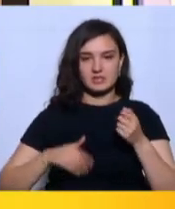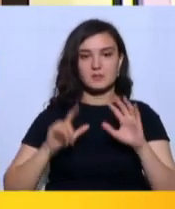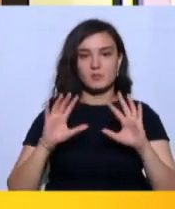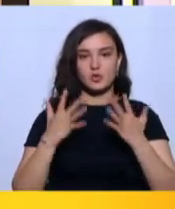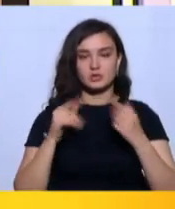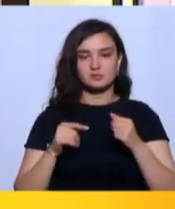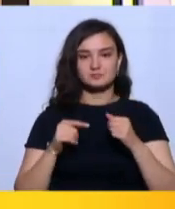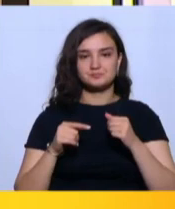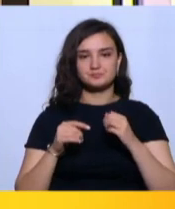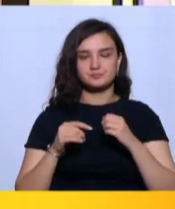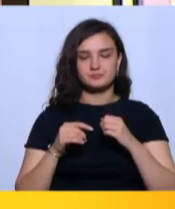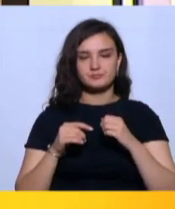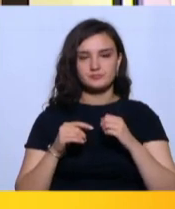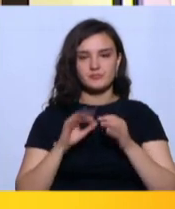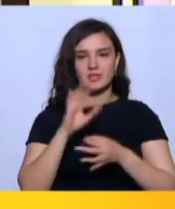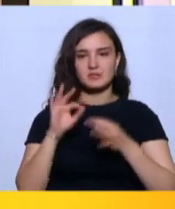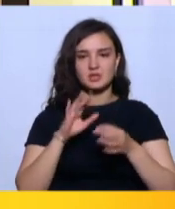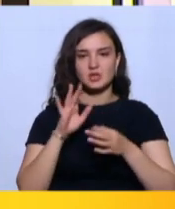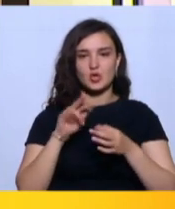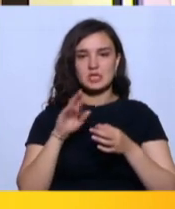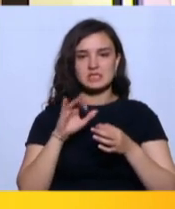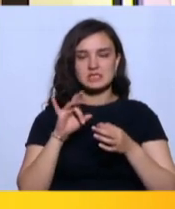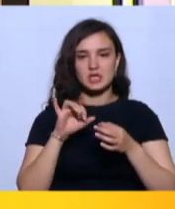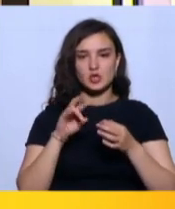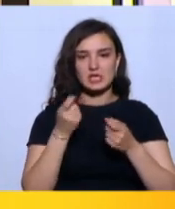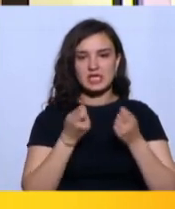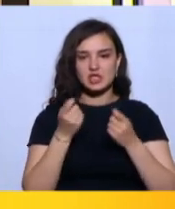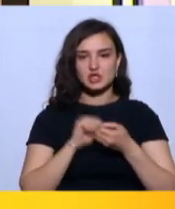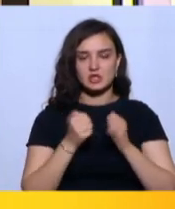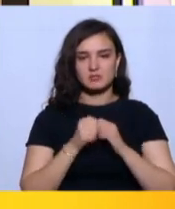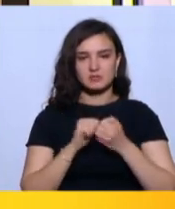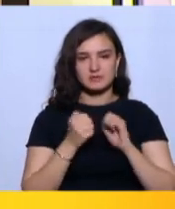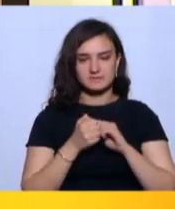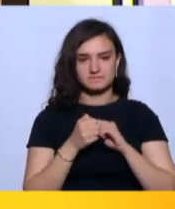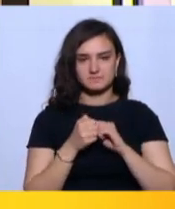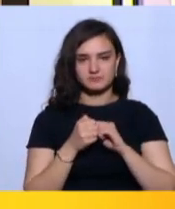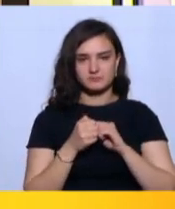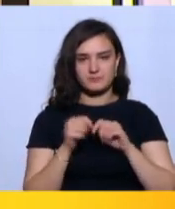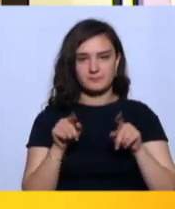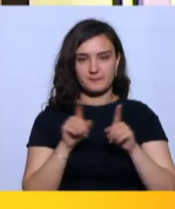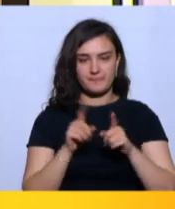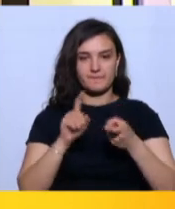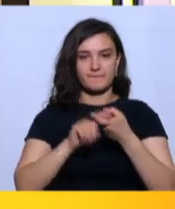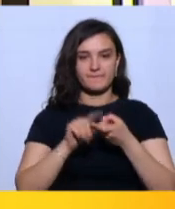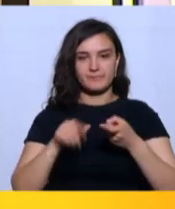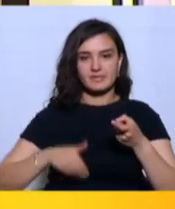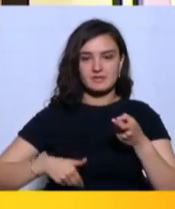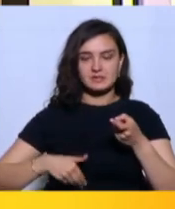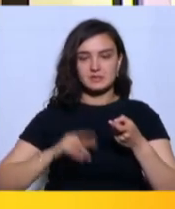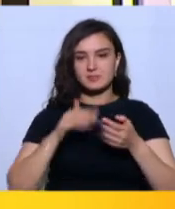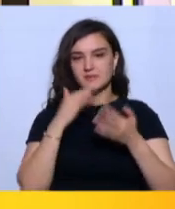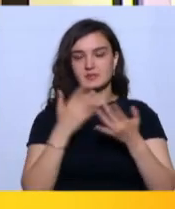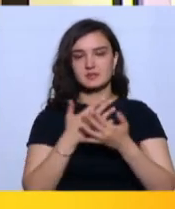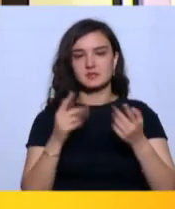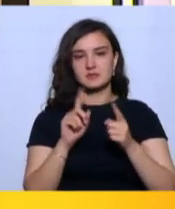მოხდა გამოლექვა ზედმეტი ქოლესტერინის კენჭების სახით პირობითად, ესეც დამოკიდებულია ღვიძლზე და ბევრი